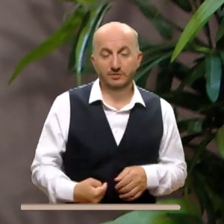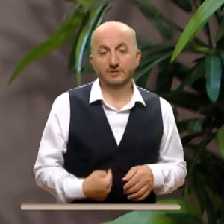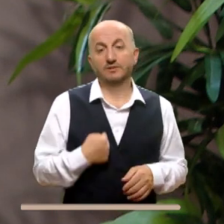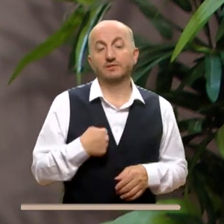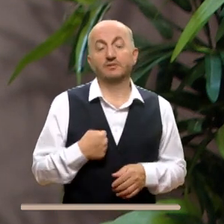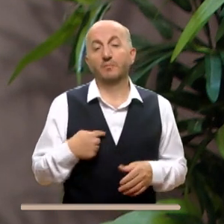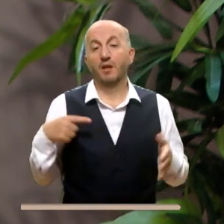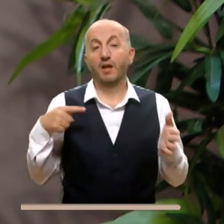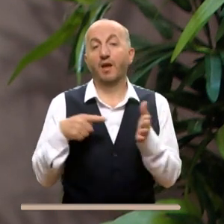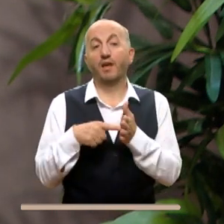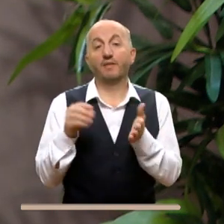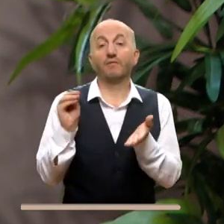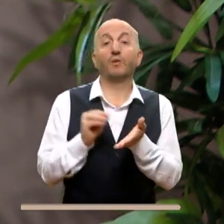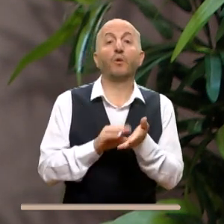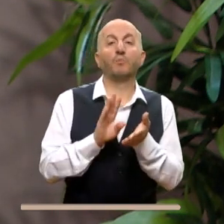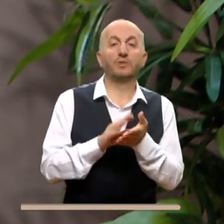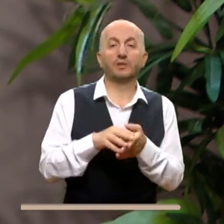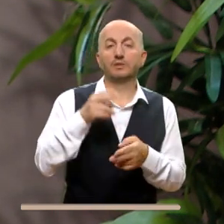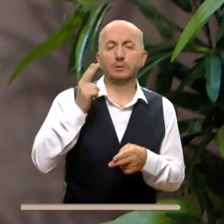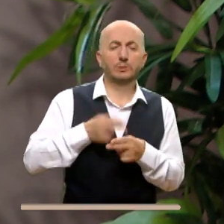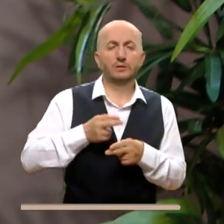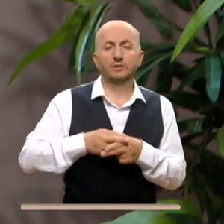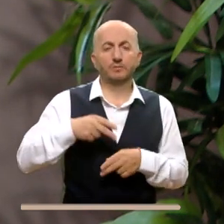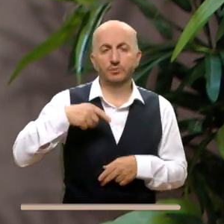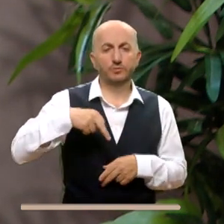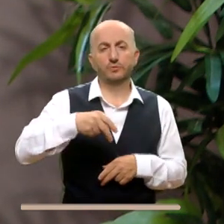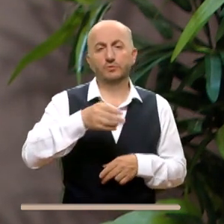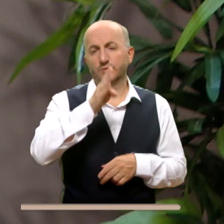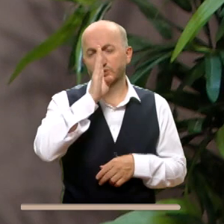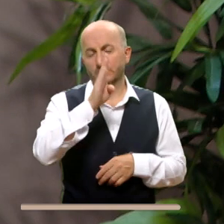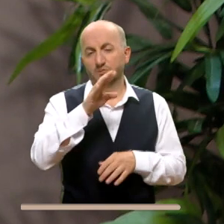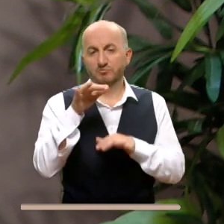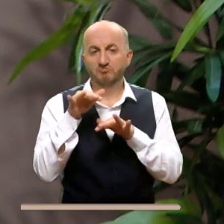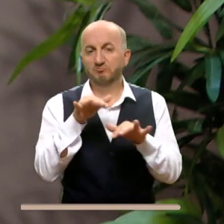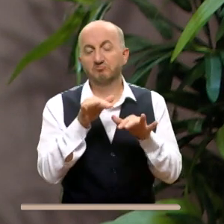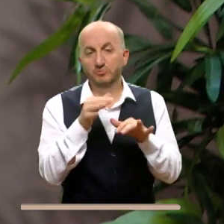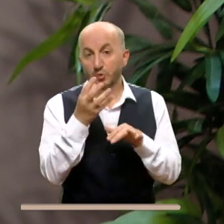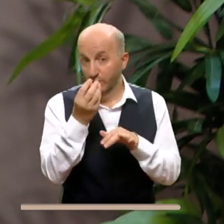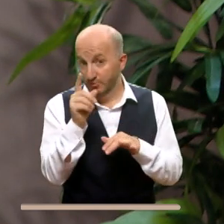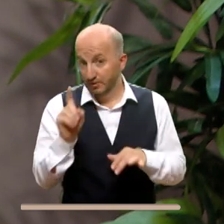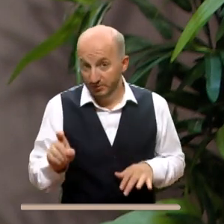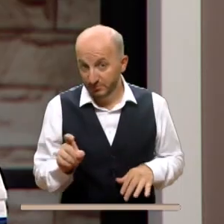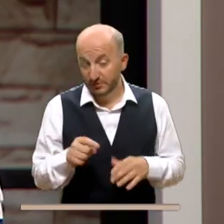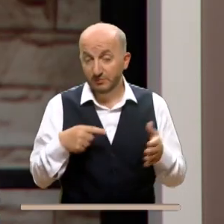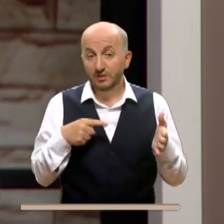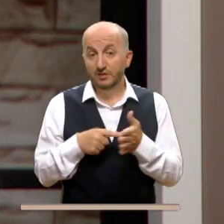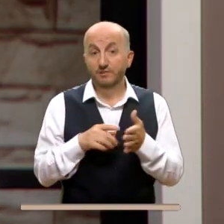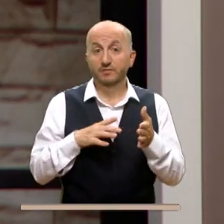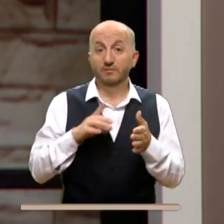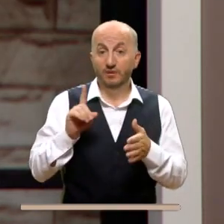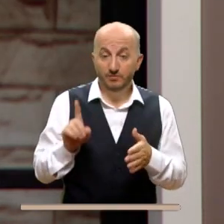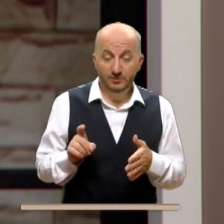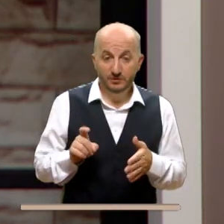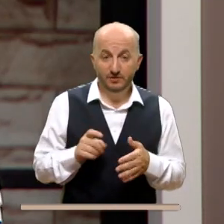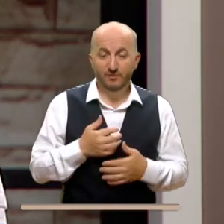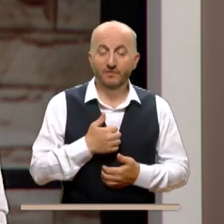hedef koymasan oraya doğru böyle hızlı bir yürüyüş, disiplinli bir akış sağlanabilir miydi Yunus Emre? Bir hedefin var mıydı? Evet, aslında bizim bu